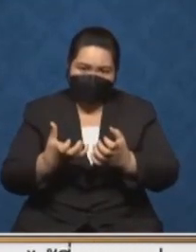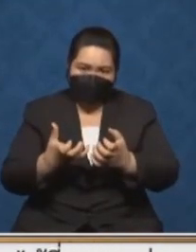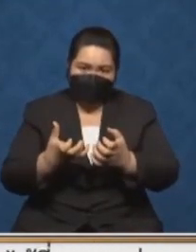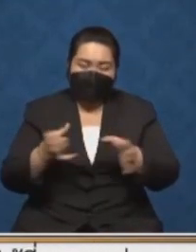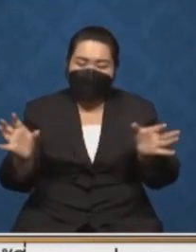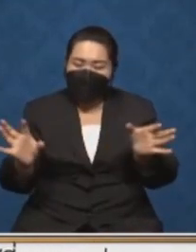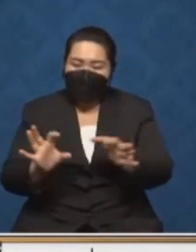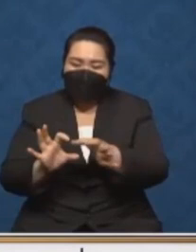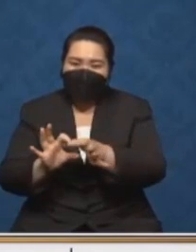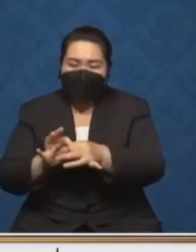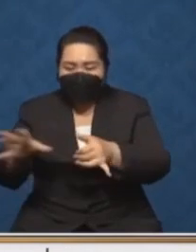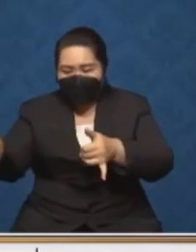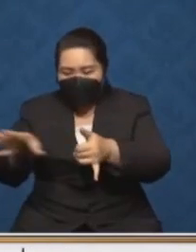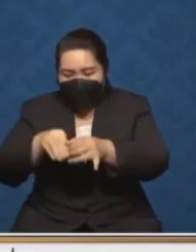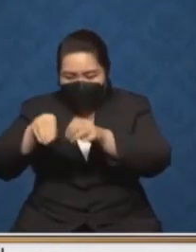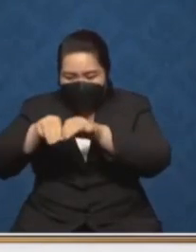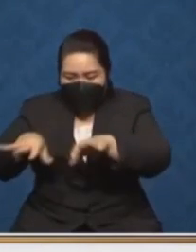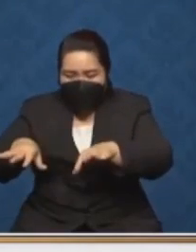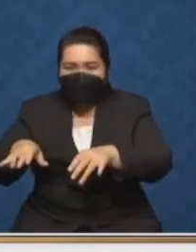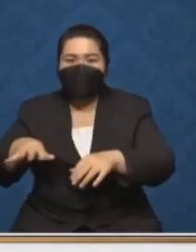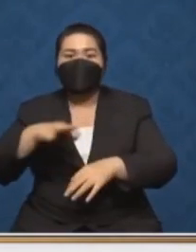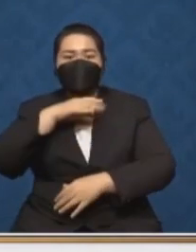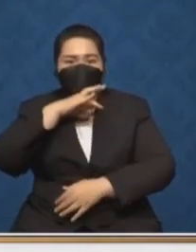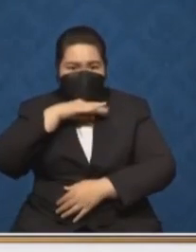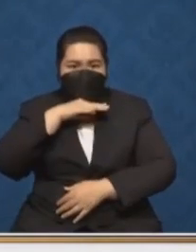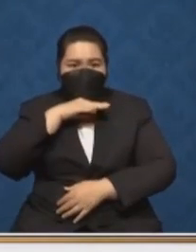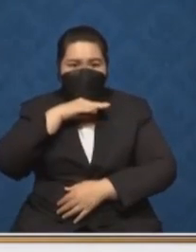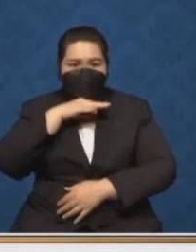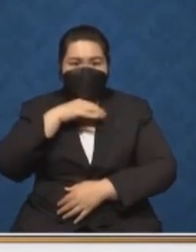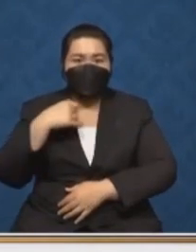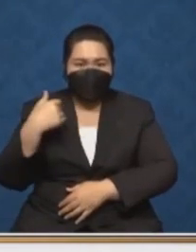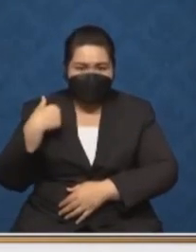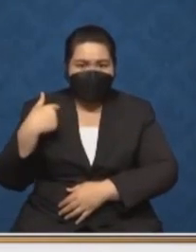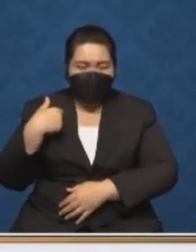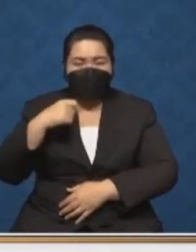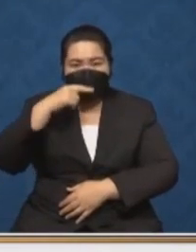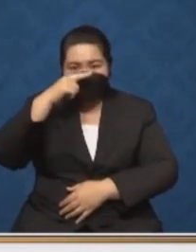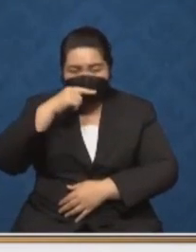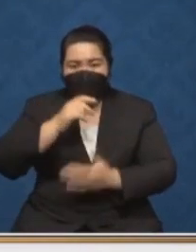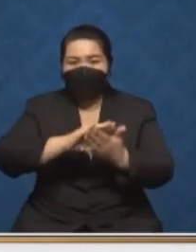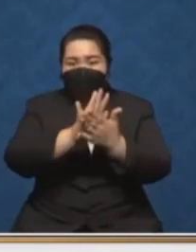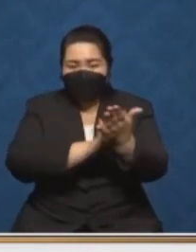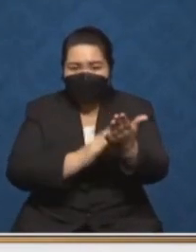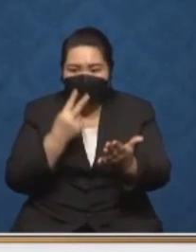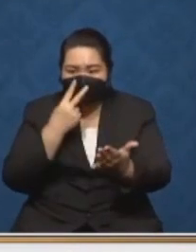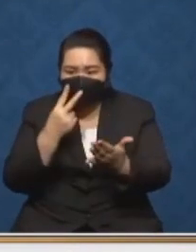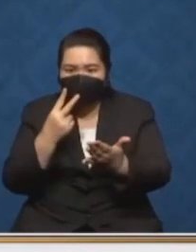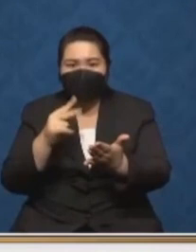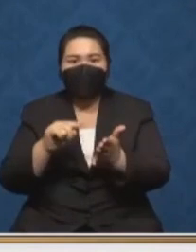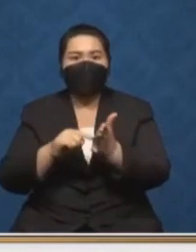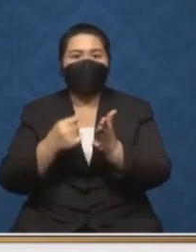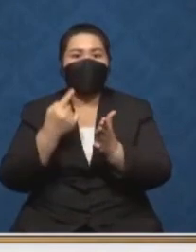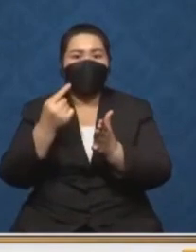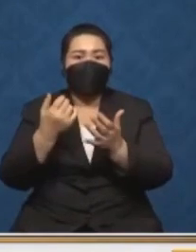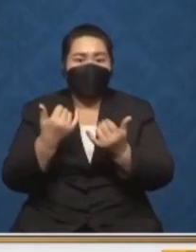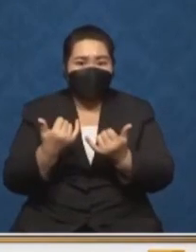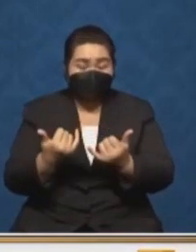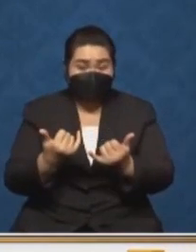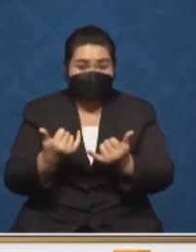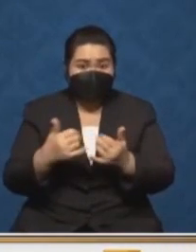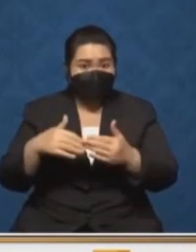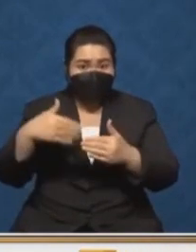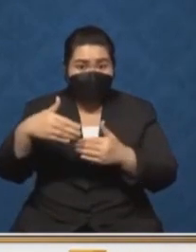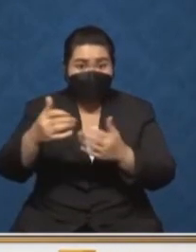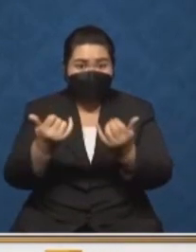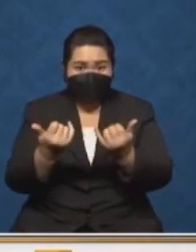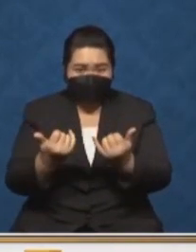เป็นโลกอุบัตรให่ของประเทศไยซึงเพื่อนเริ่มปัจุบันมาถงปจบันใละ